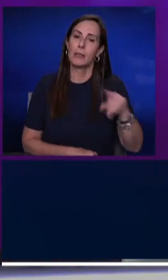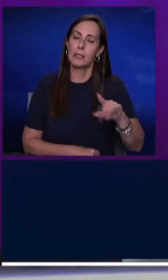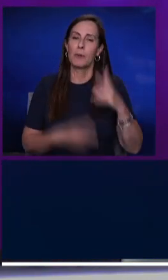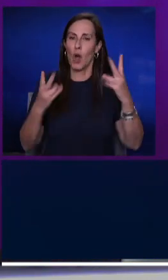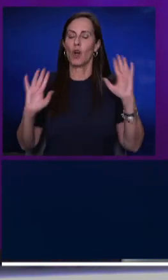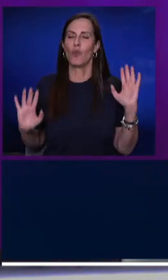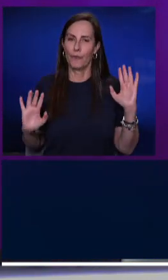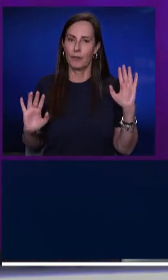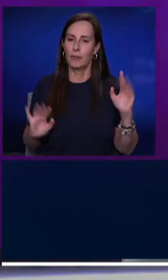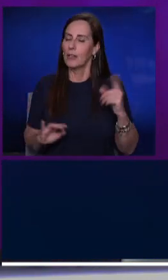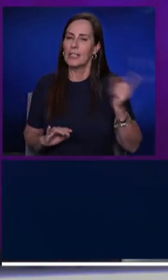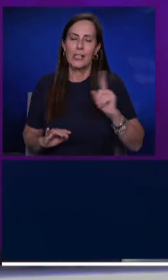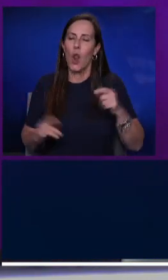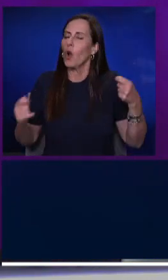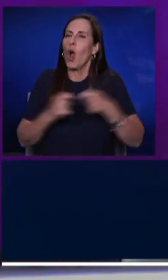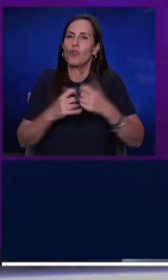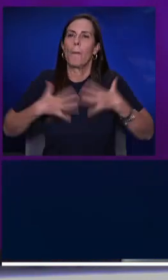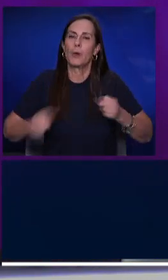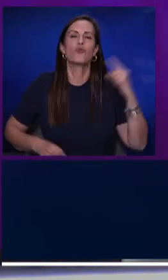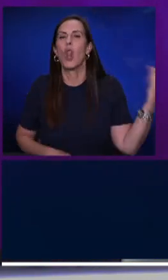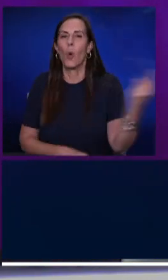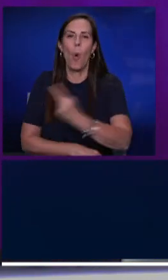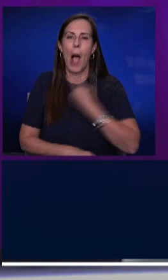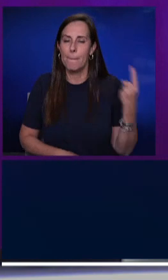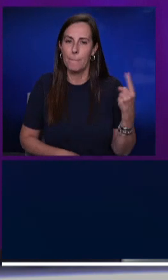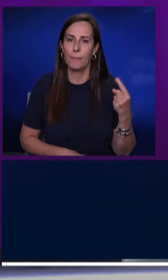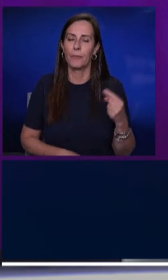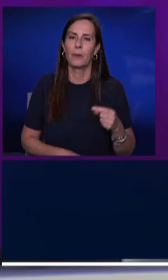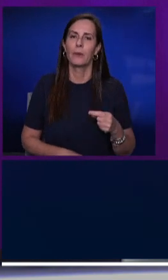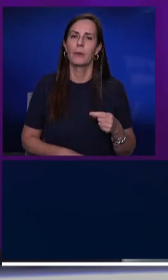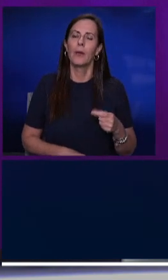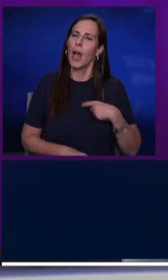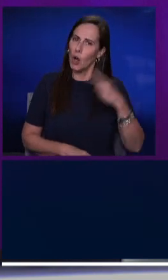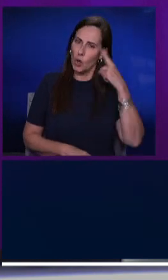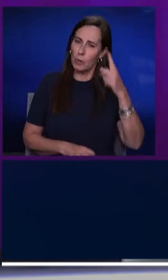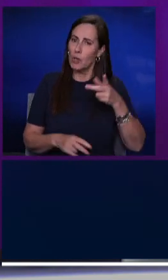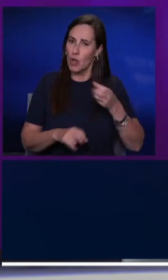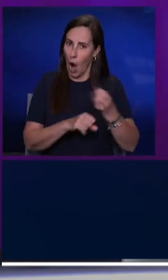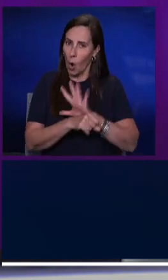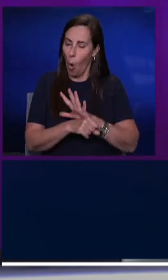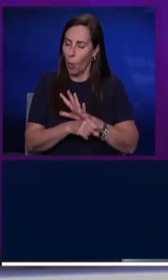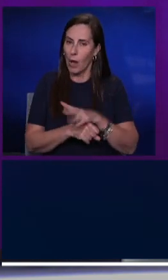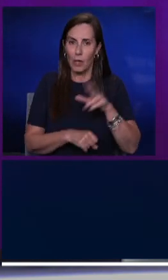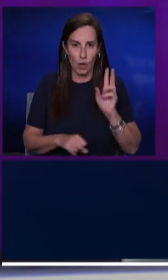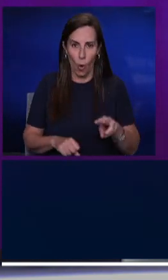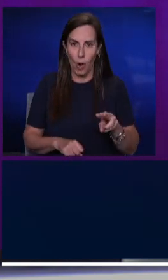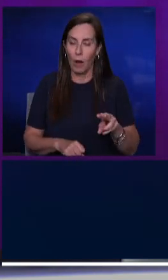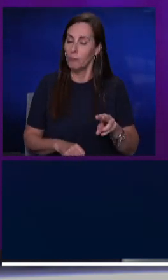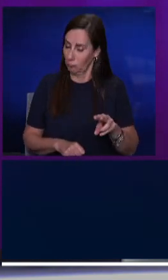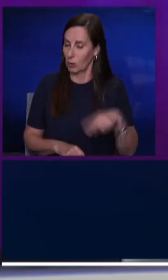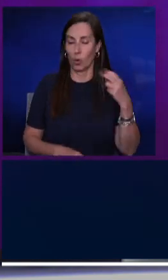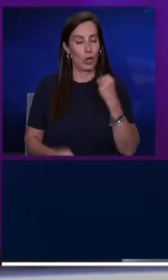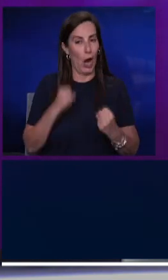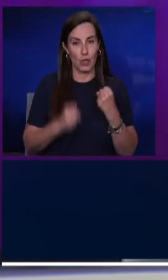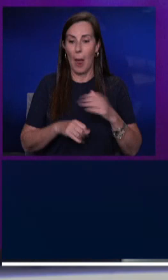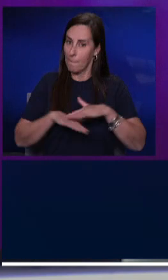לא העניין של בריאות האוכלוסייה. ואנחנו יודעים שהמחלה יכולה להיות קשה, אמנם בילדים רובם